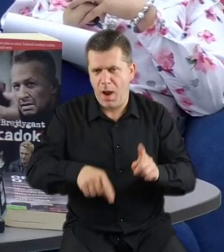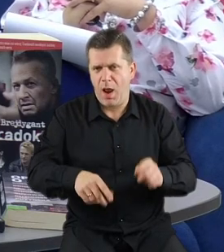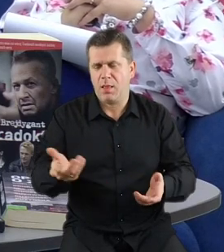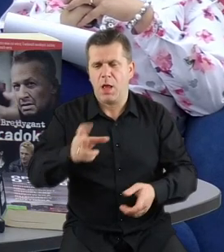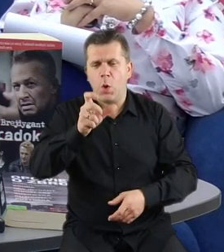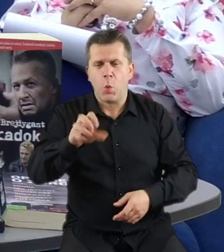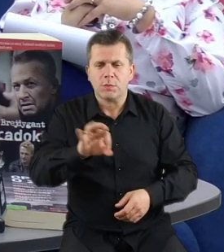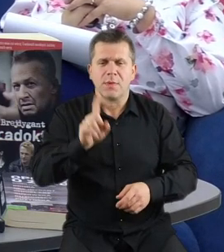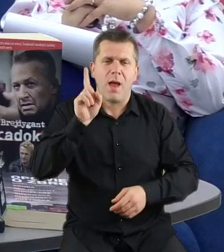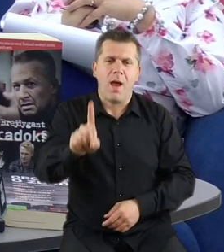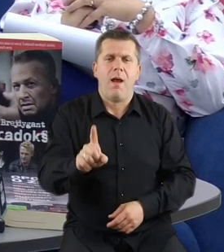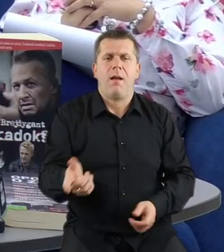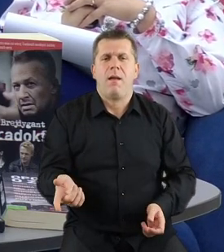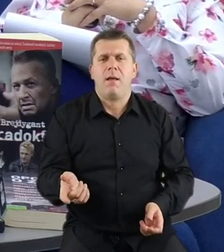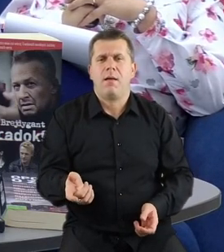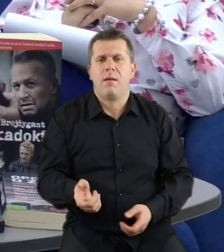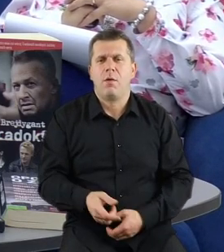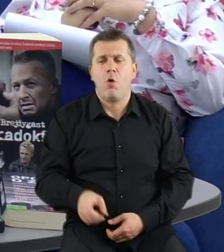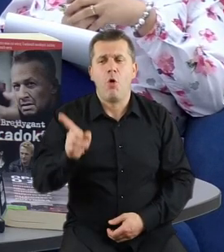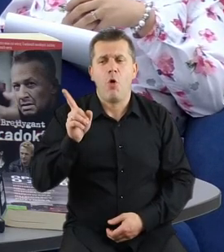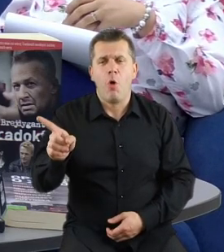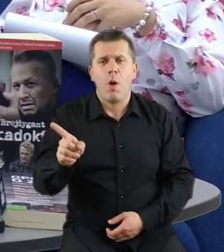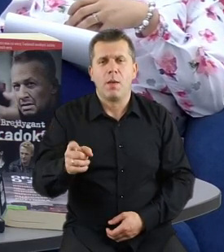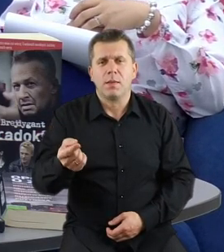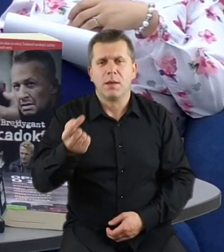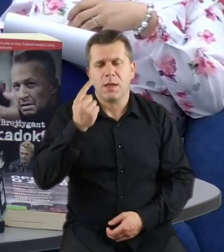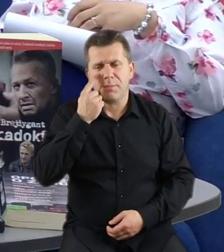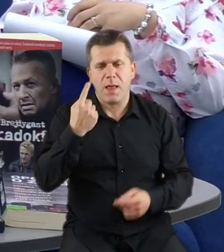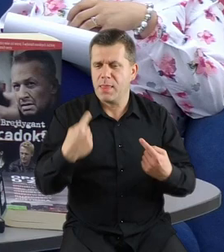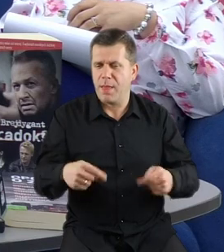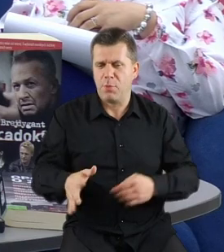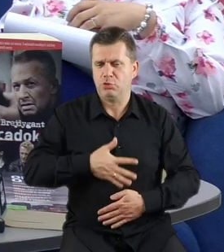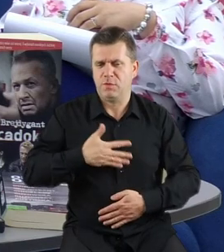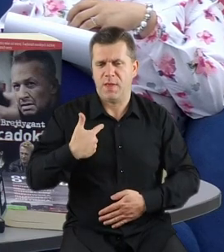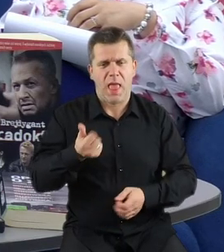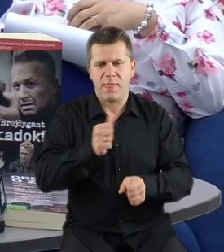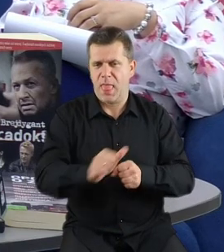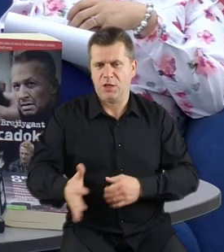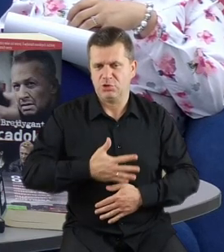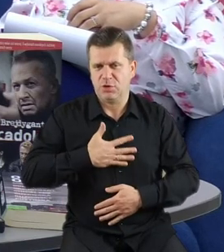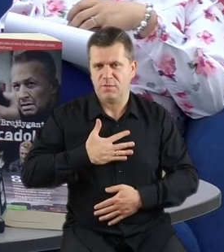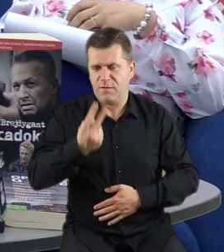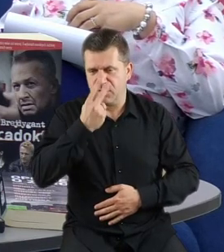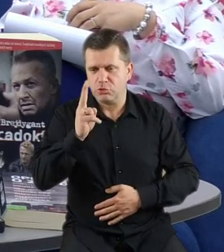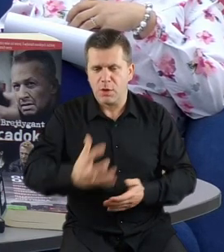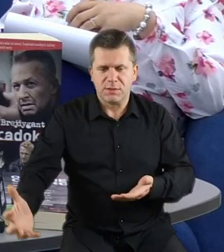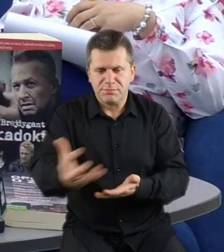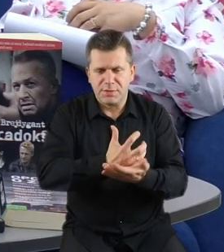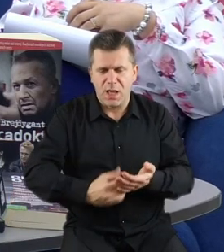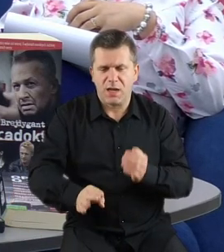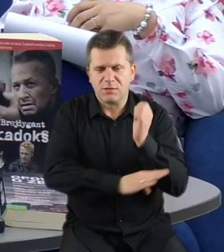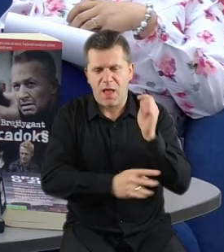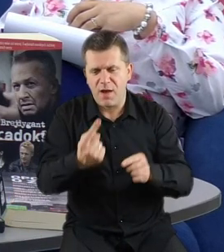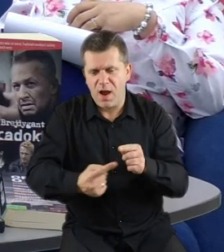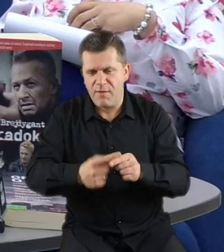dziennym. Może nie chrust, no ale... Tak, ale to ona chyba nie była tyle zdziwiona, bo ja nie jestem zdziwiony, jak widzę kogoś, kto